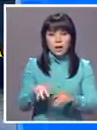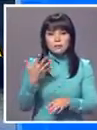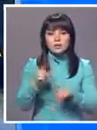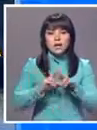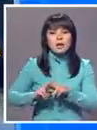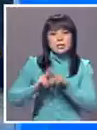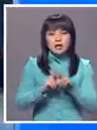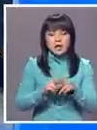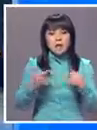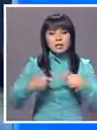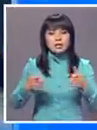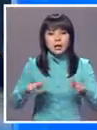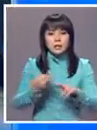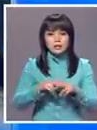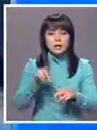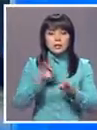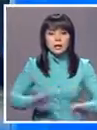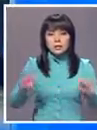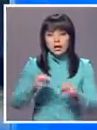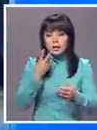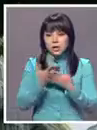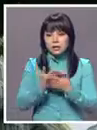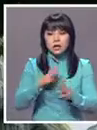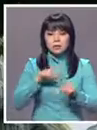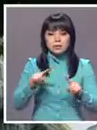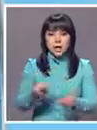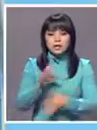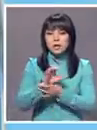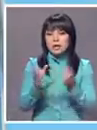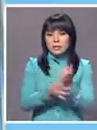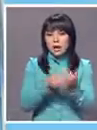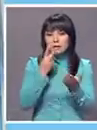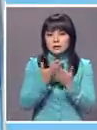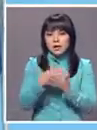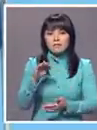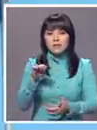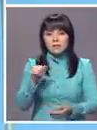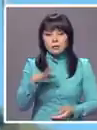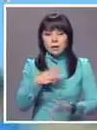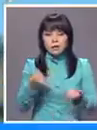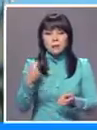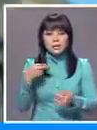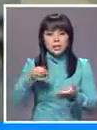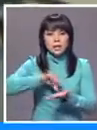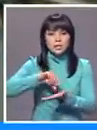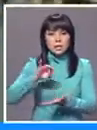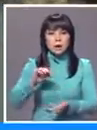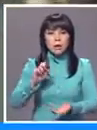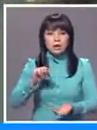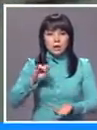отельде бүгін таңертең ешқандай ескертусіз жүргізген. Қолдарына кісен салынғандардың ішінде FIFA-ның қазіргі президенті Йозеф Блаттер